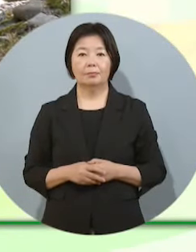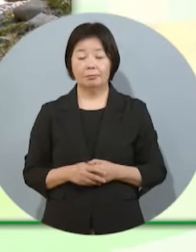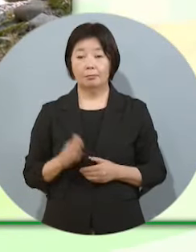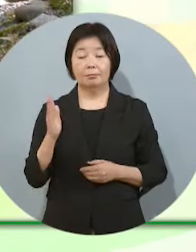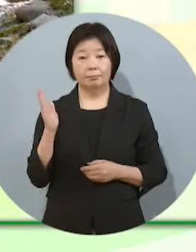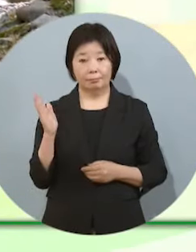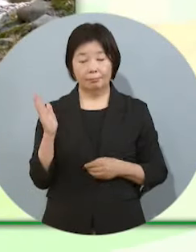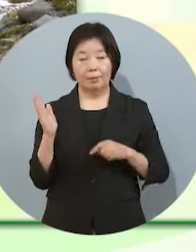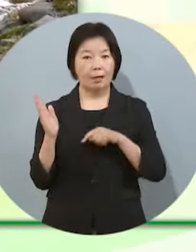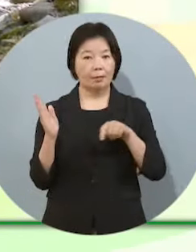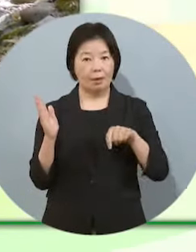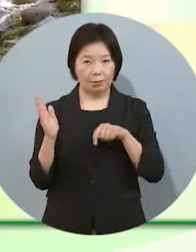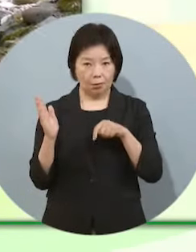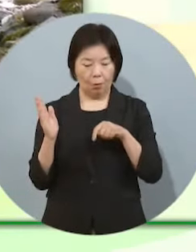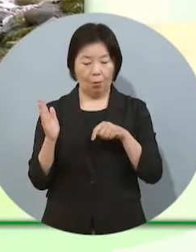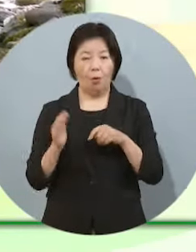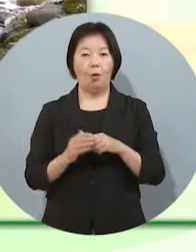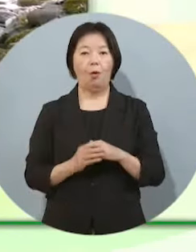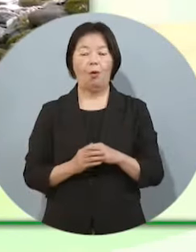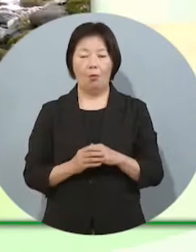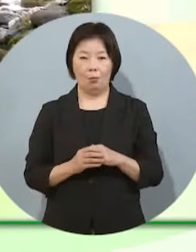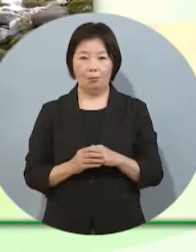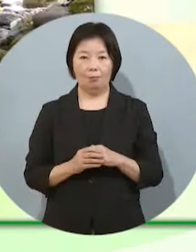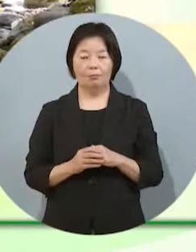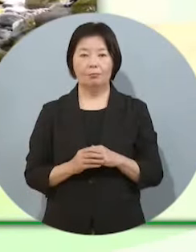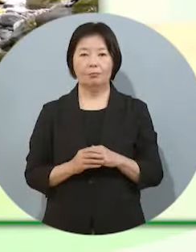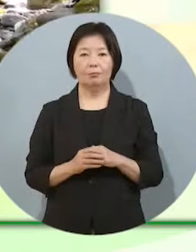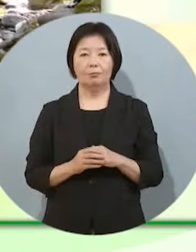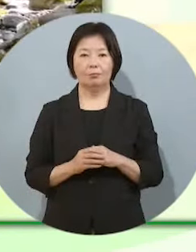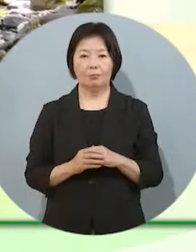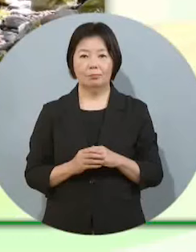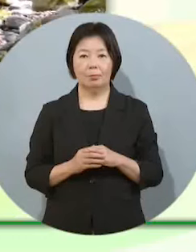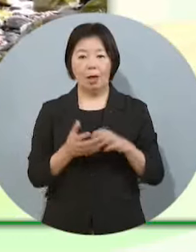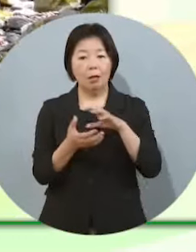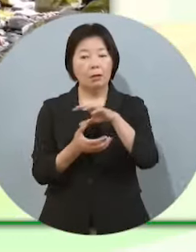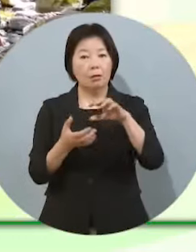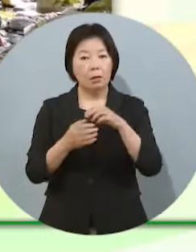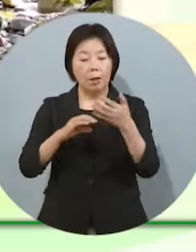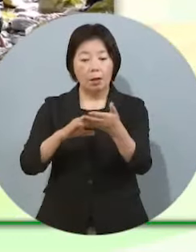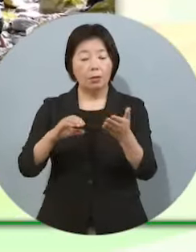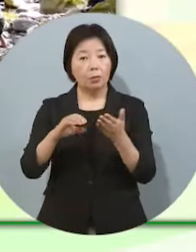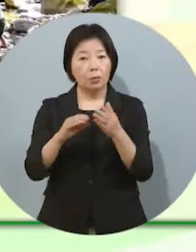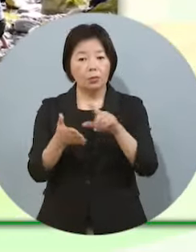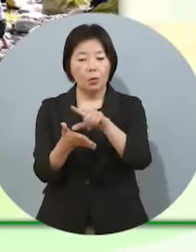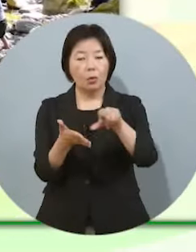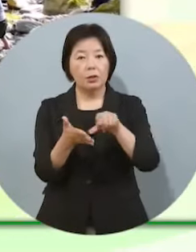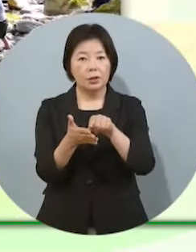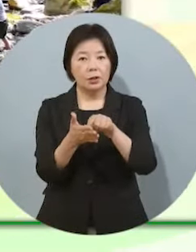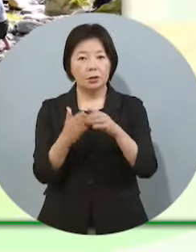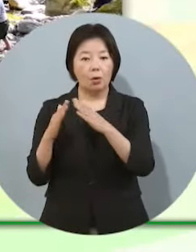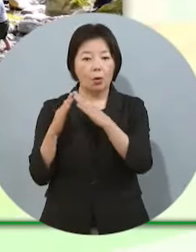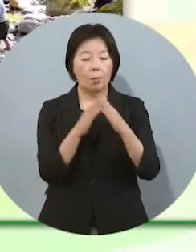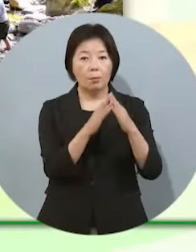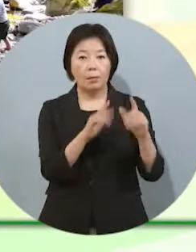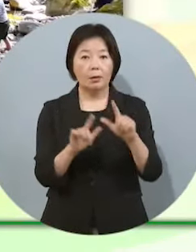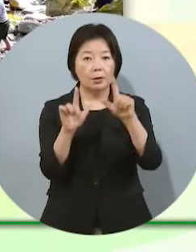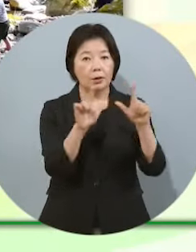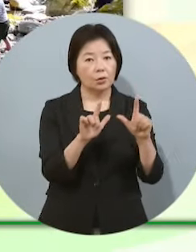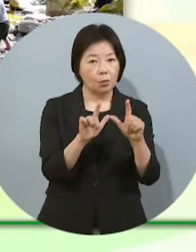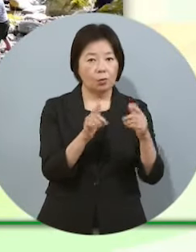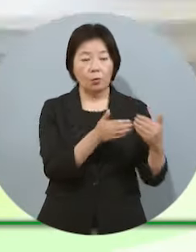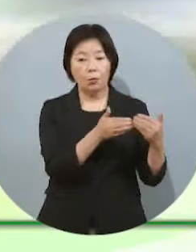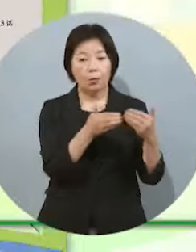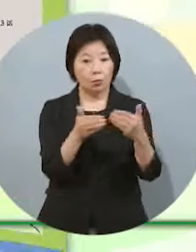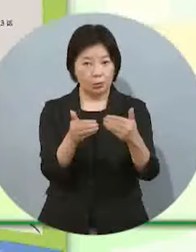東京多摩島しょ暮らし体験ツアーは、多摩島しょ地域への移住・定住の促進